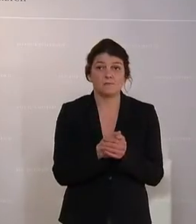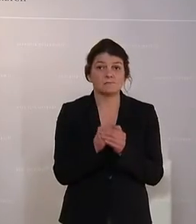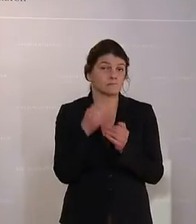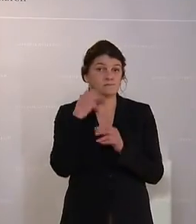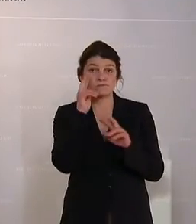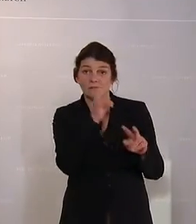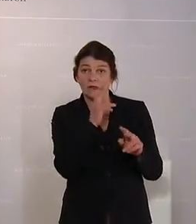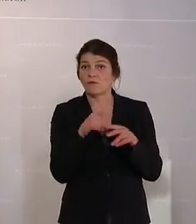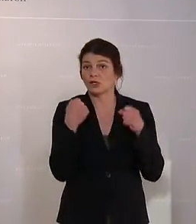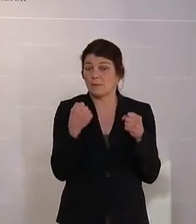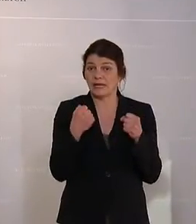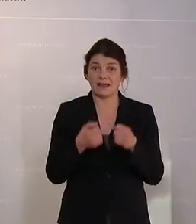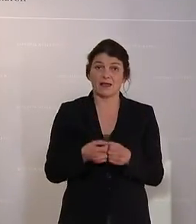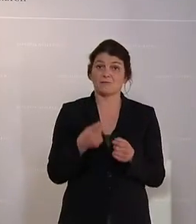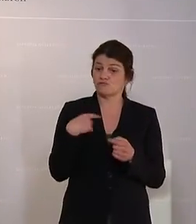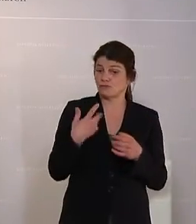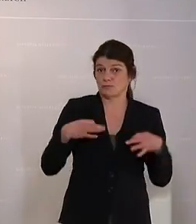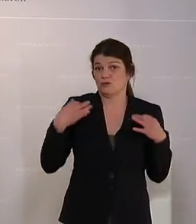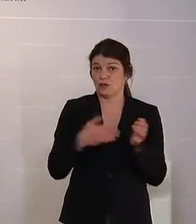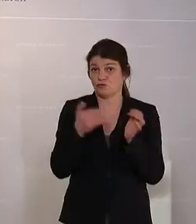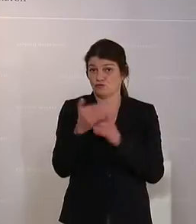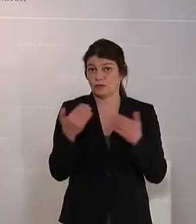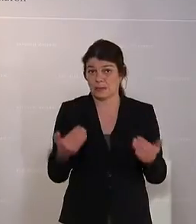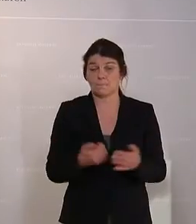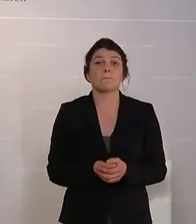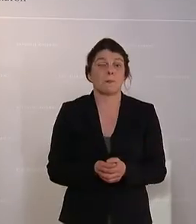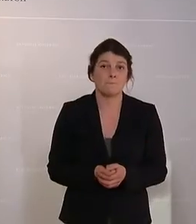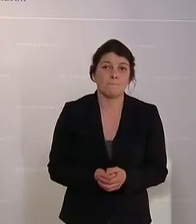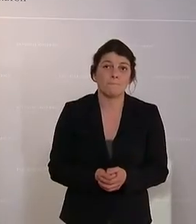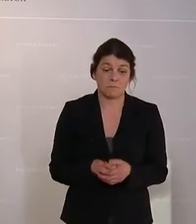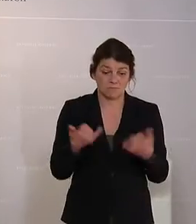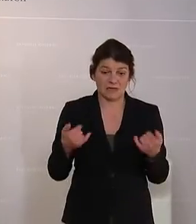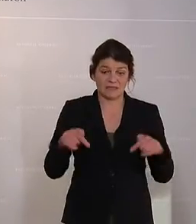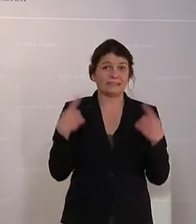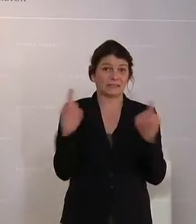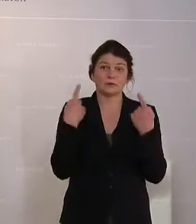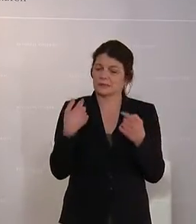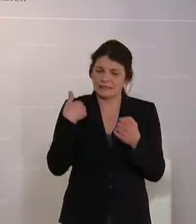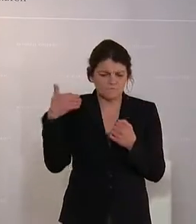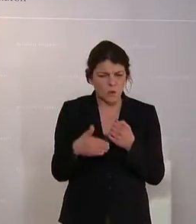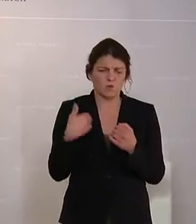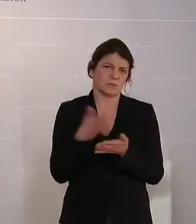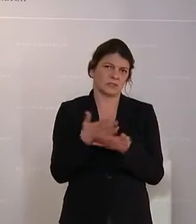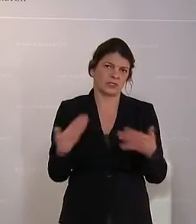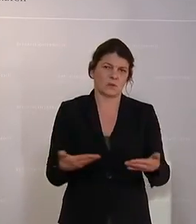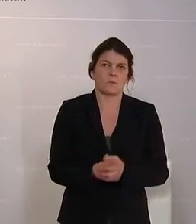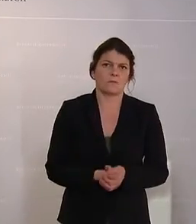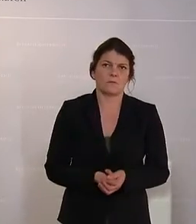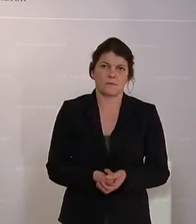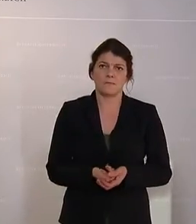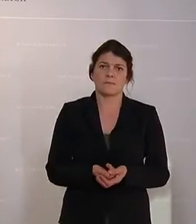die Stabilität unseres Gesundheitssystems in dieser Situation treffen muss.